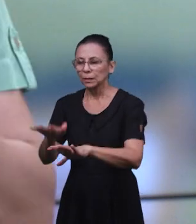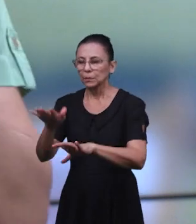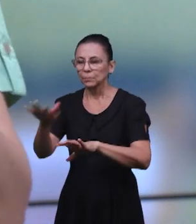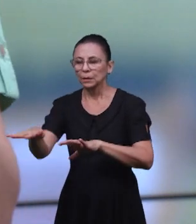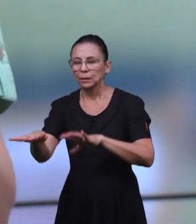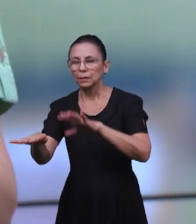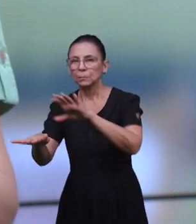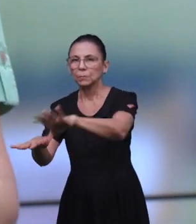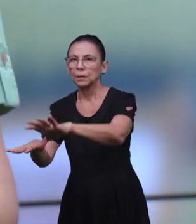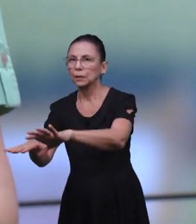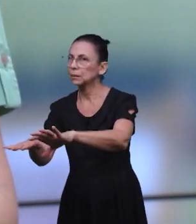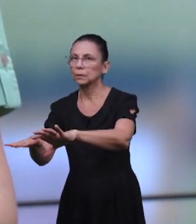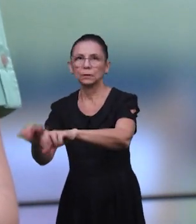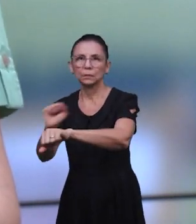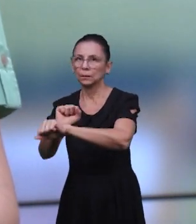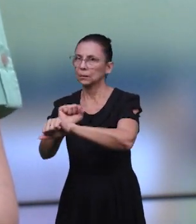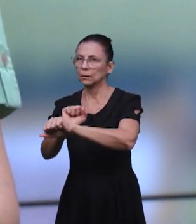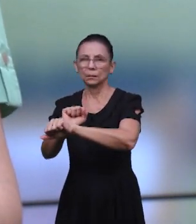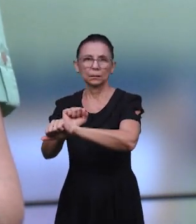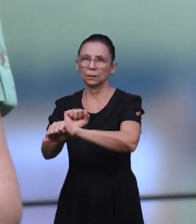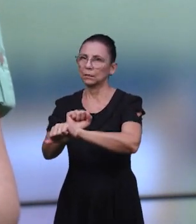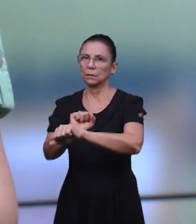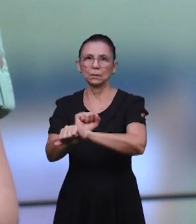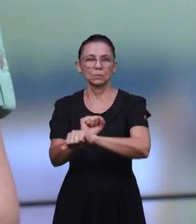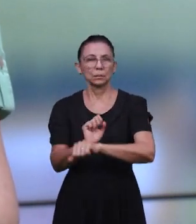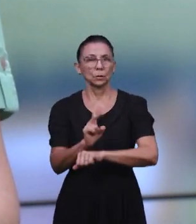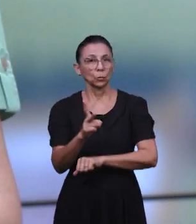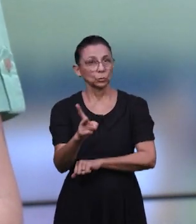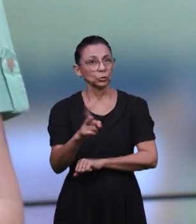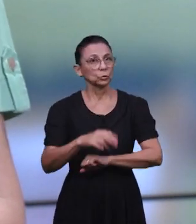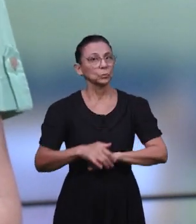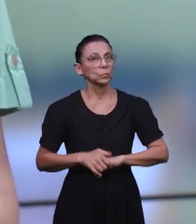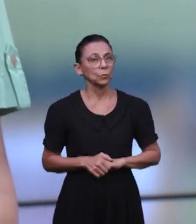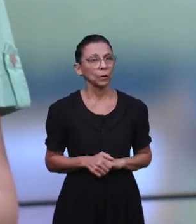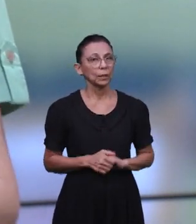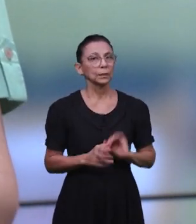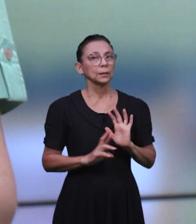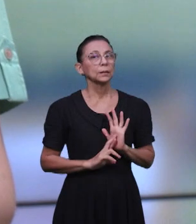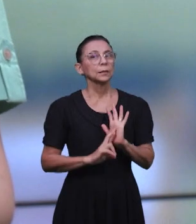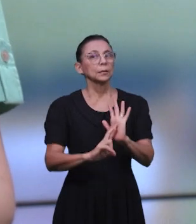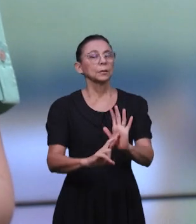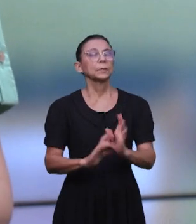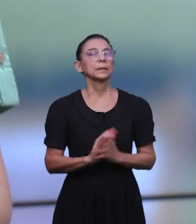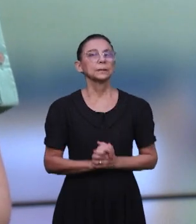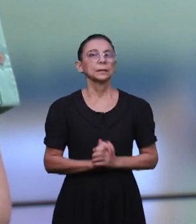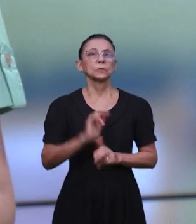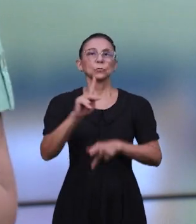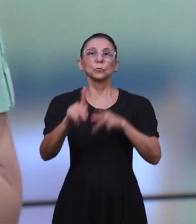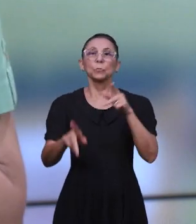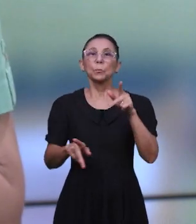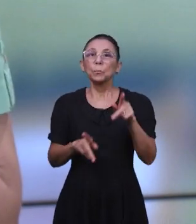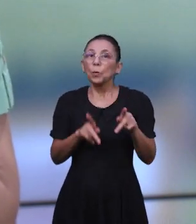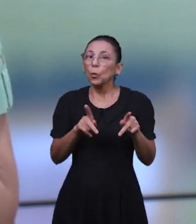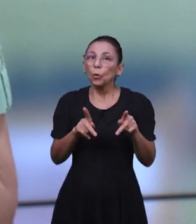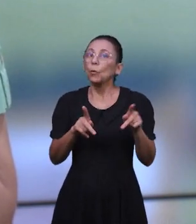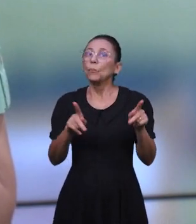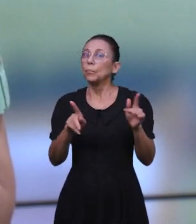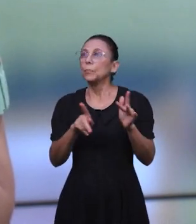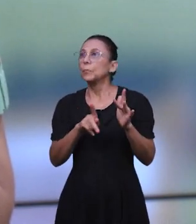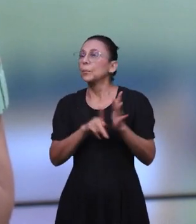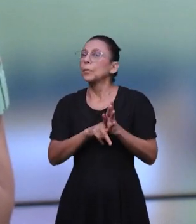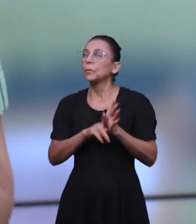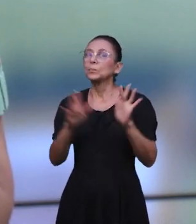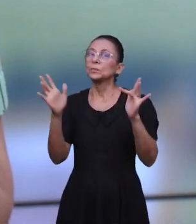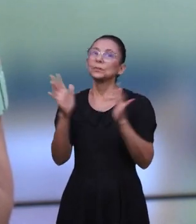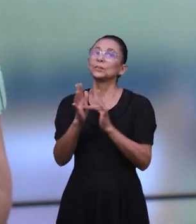sur ces marques. On ne peut pas arrêter. On doit continuer dans les marques du troupeau de Jésus. Parce que ce troupeau, il